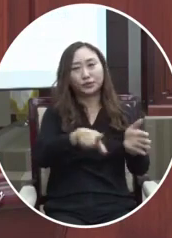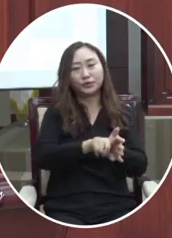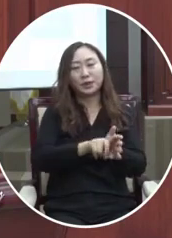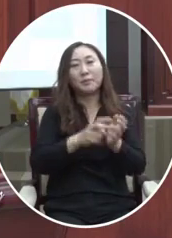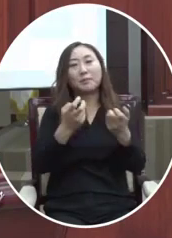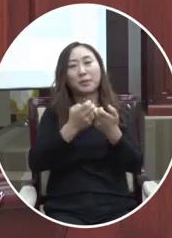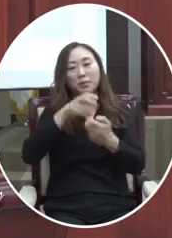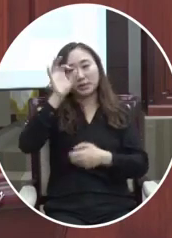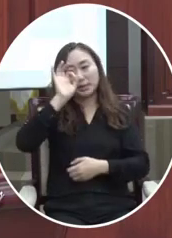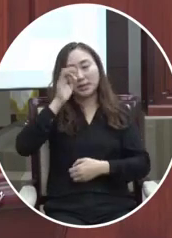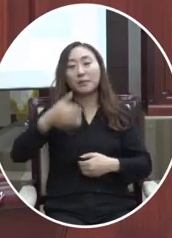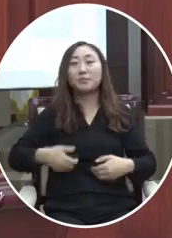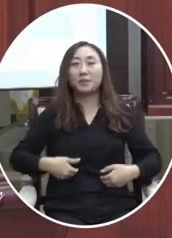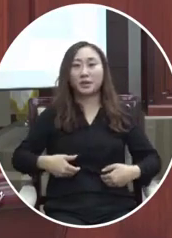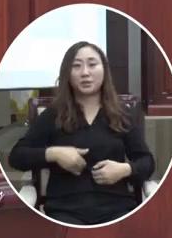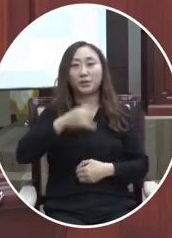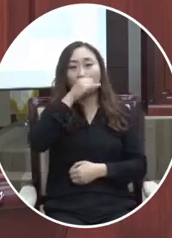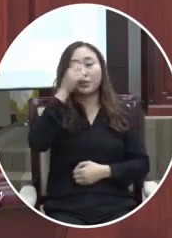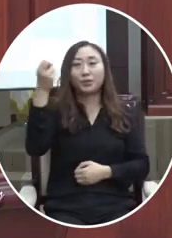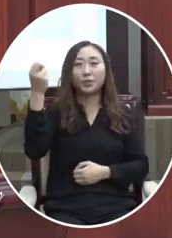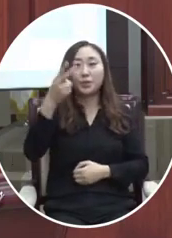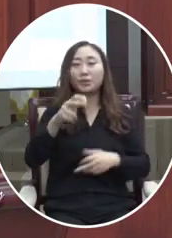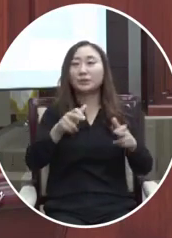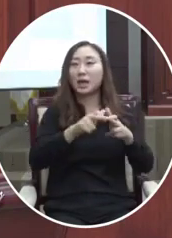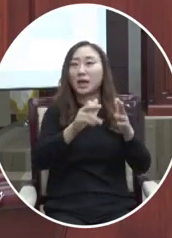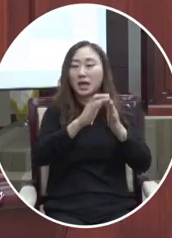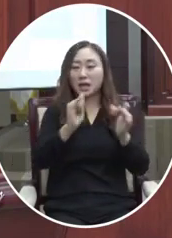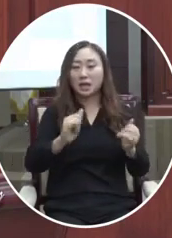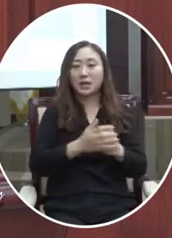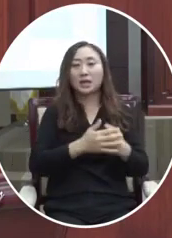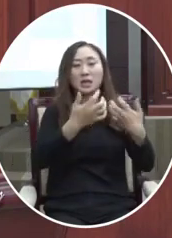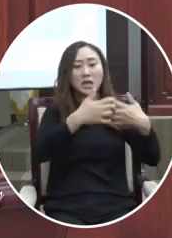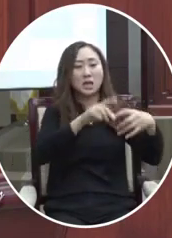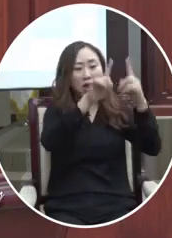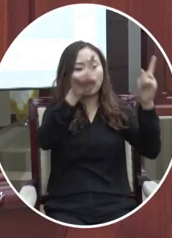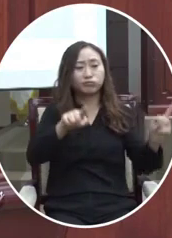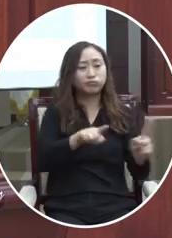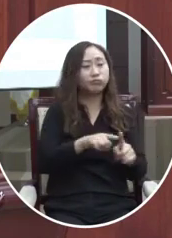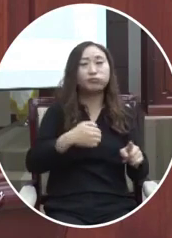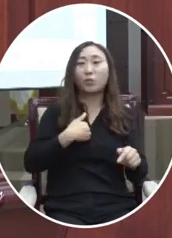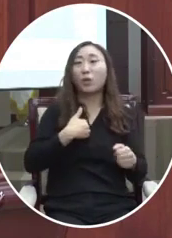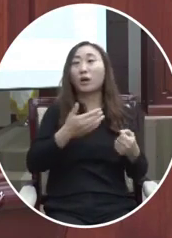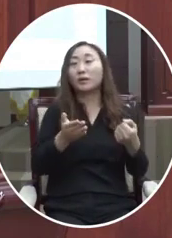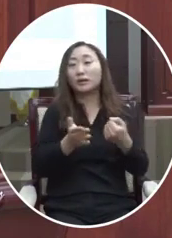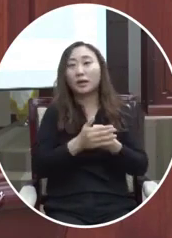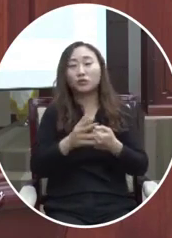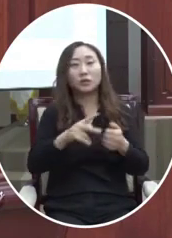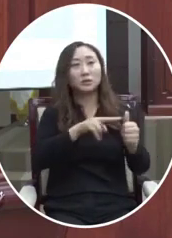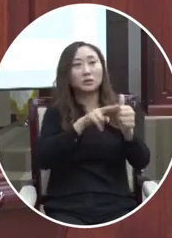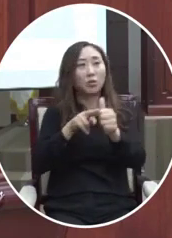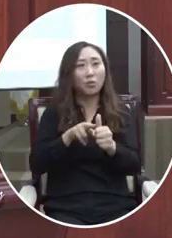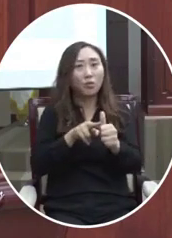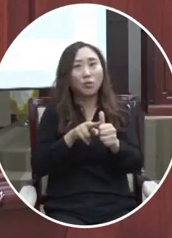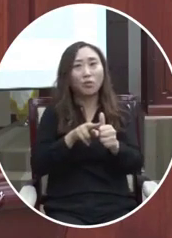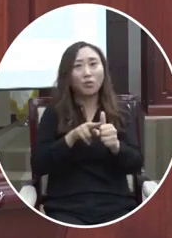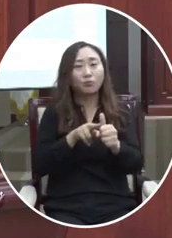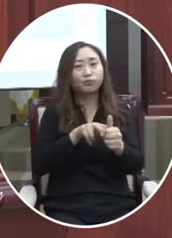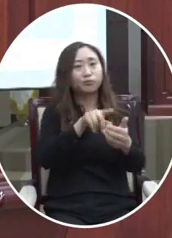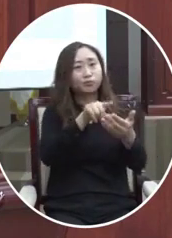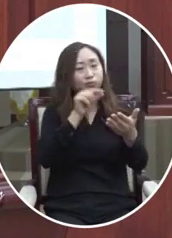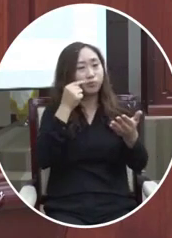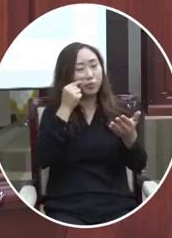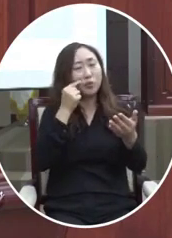필요하다고 생각됩니다. 한편으로 장애인들은 키오스크 사용법이 어려워서 또 다른 정보 격차